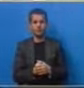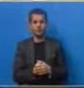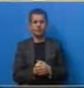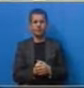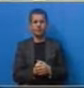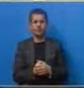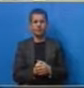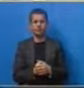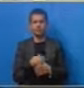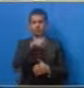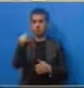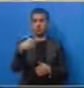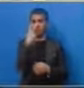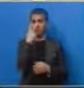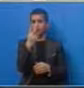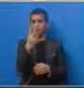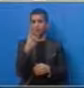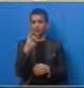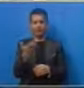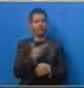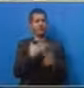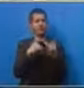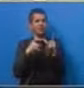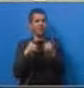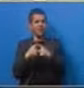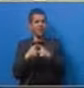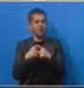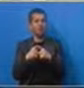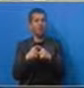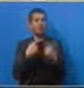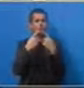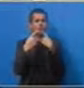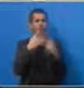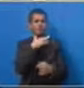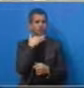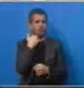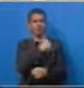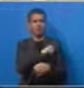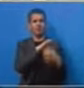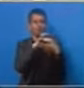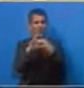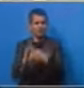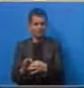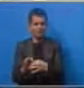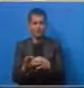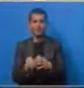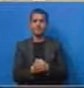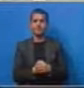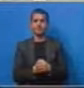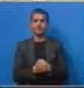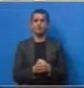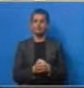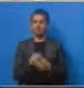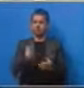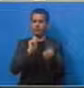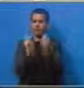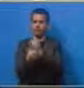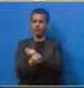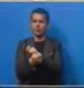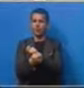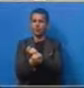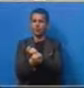Për kaq sa shohim, për Forcën e Sigurisë Kosovës është folur shumë vite më herët. Është folur edhe për ndryshimin e misionit të